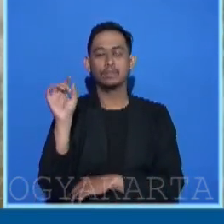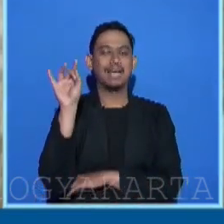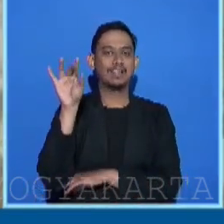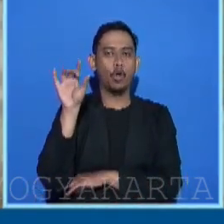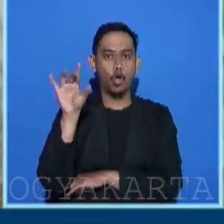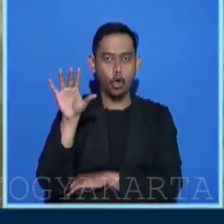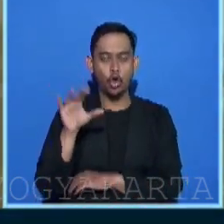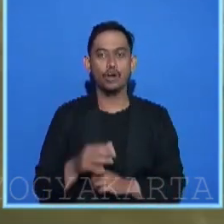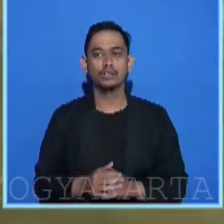gangsal rupiah saben letri